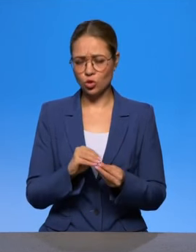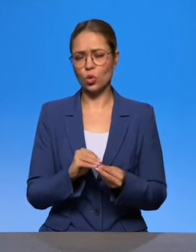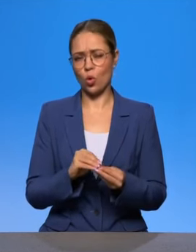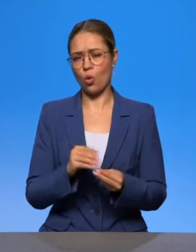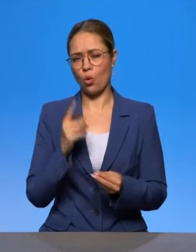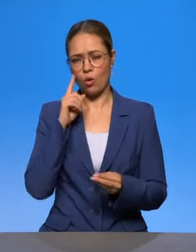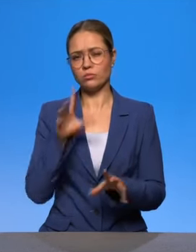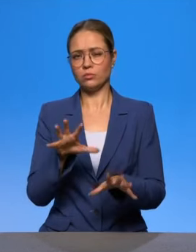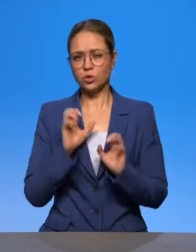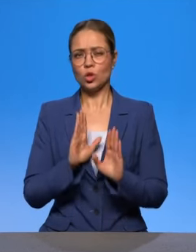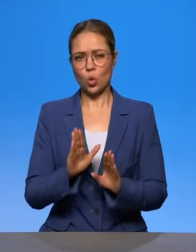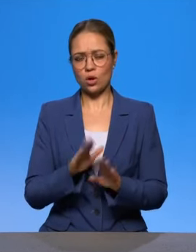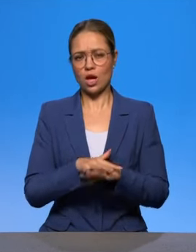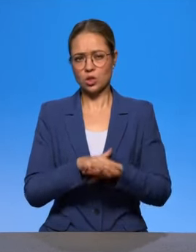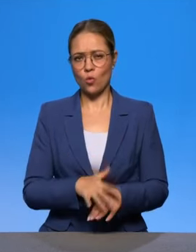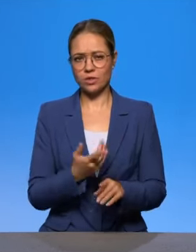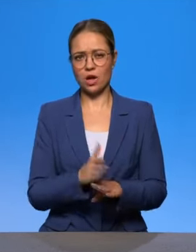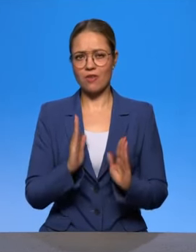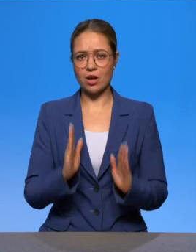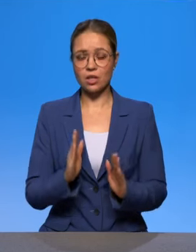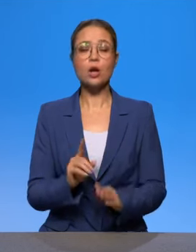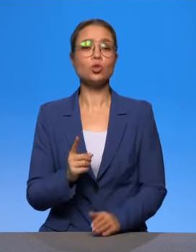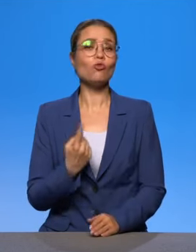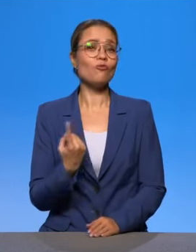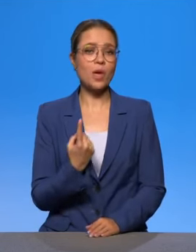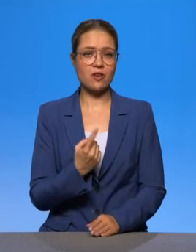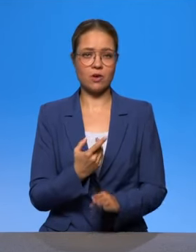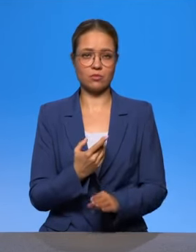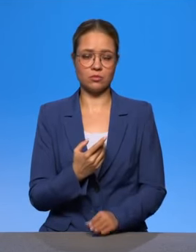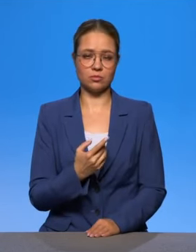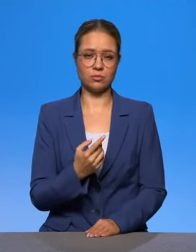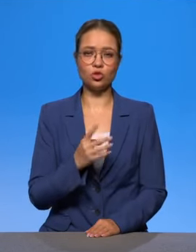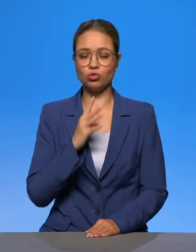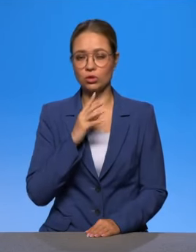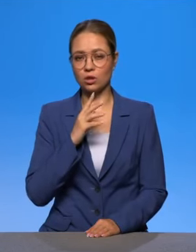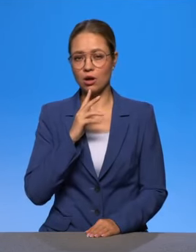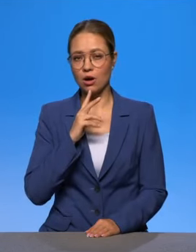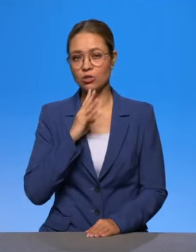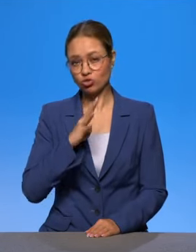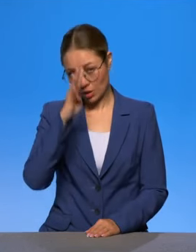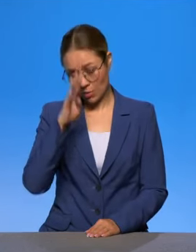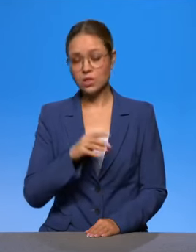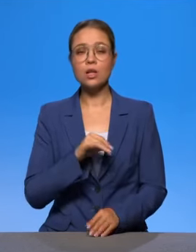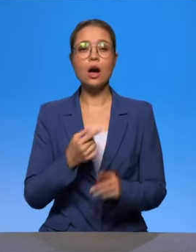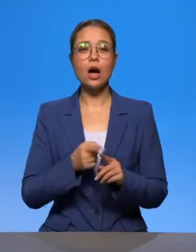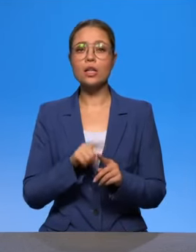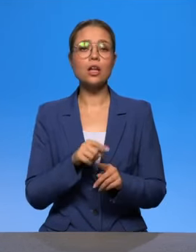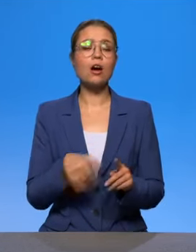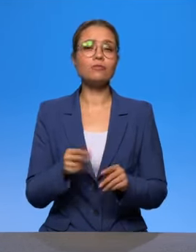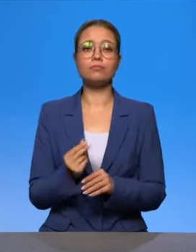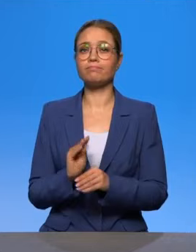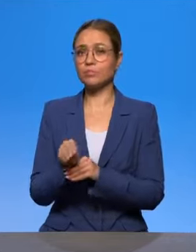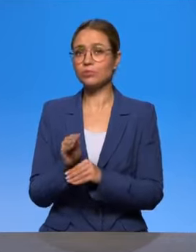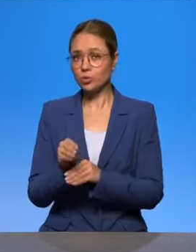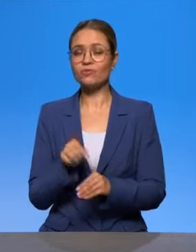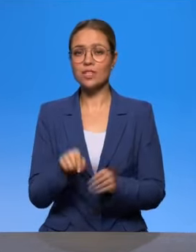квартале идет авансирование тех объектов, которые будут там во втором, в третьем, четвертом давать прибыль.